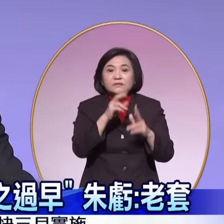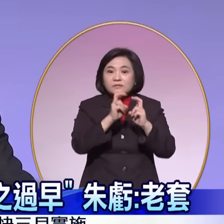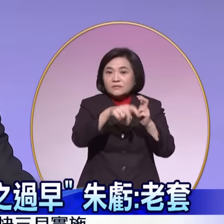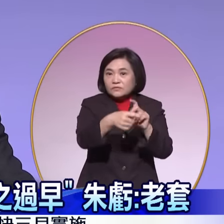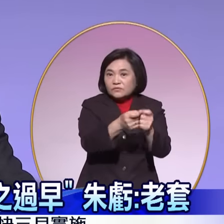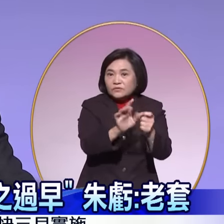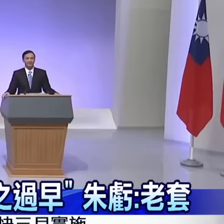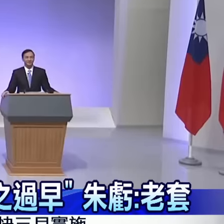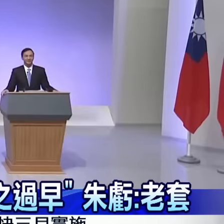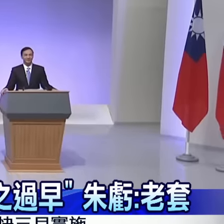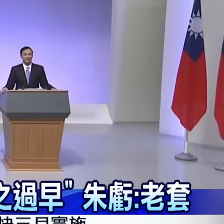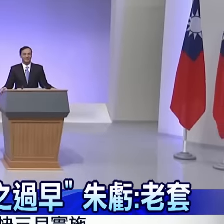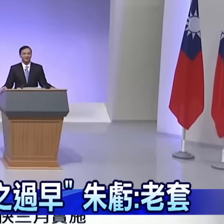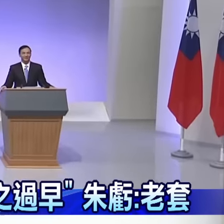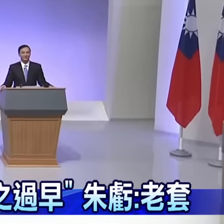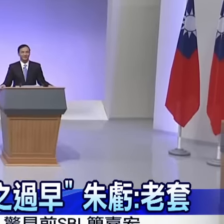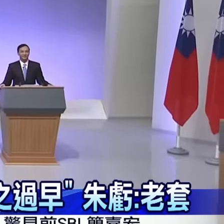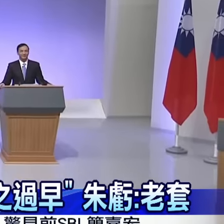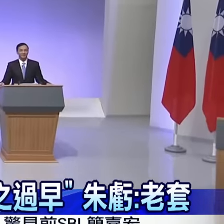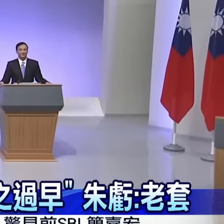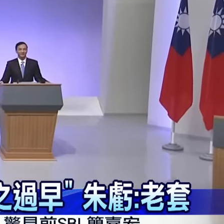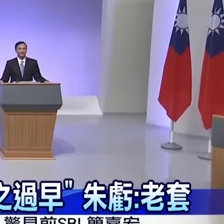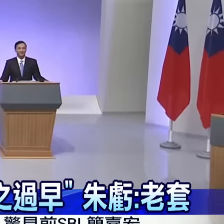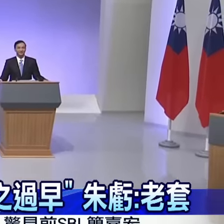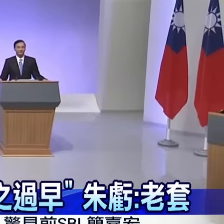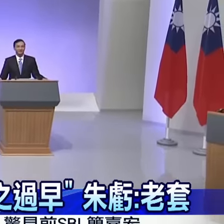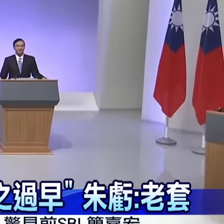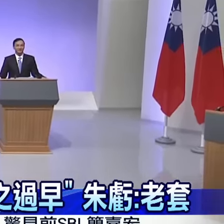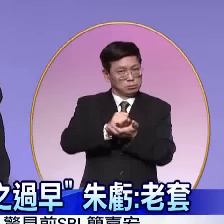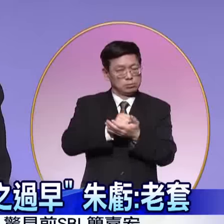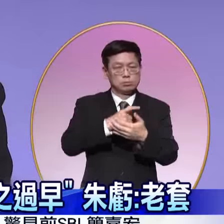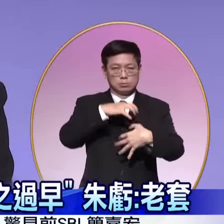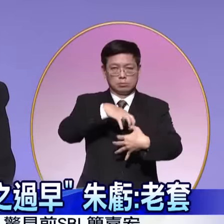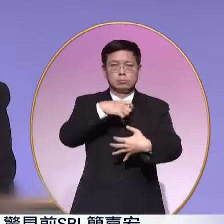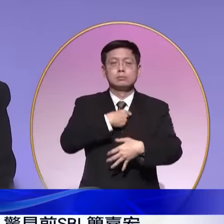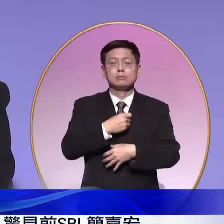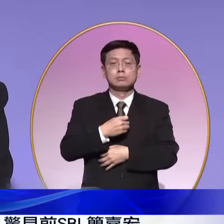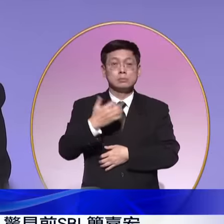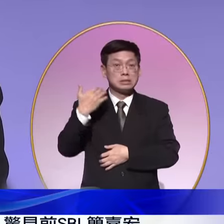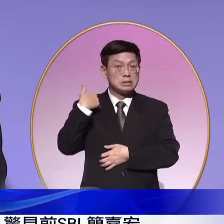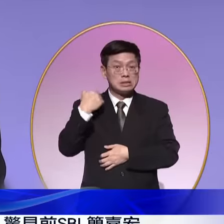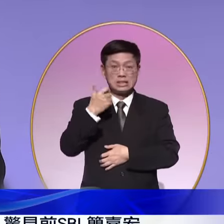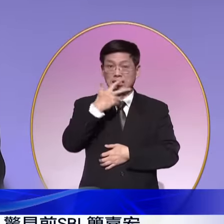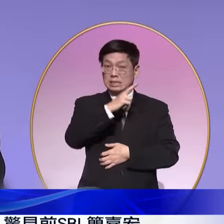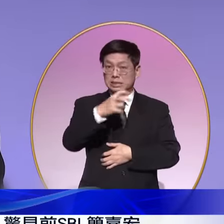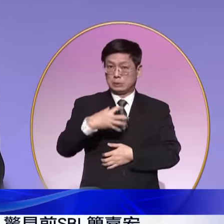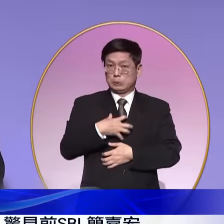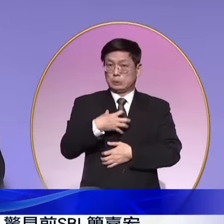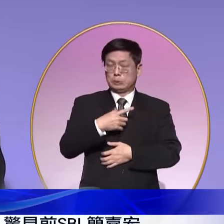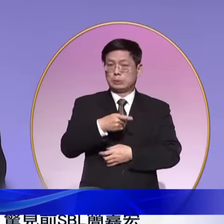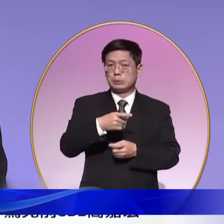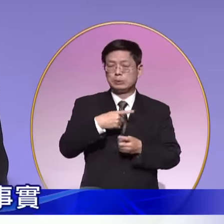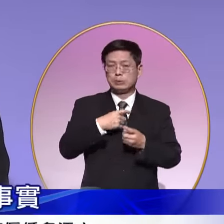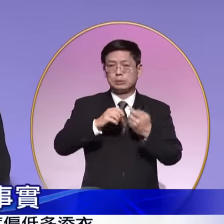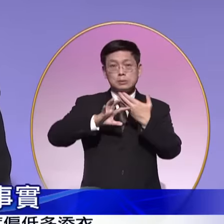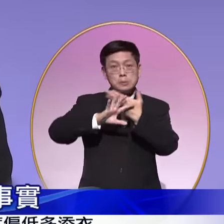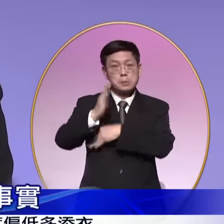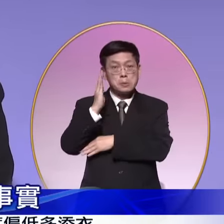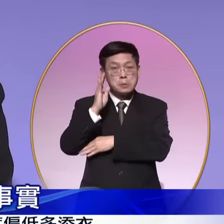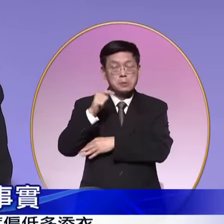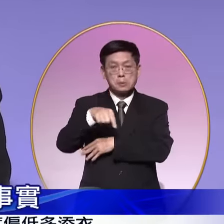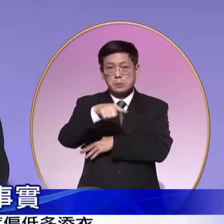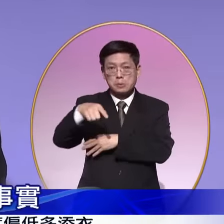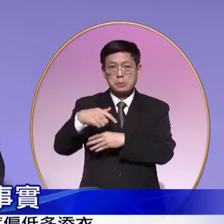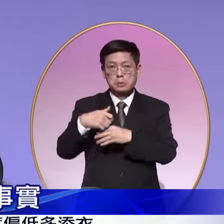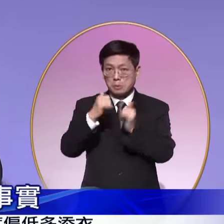双方连日交战始终无交集，蔡英文干脆另辟战场。 白色恐怖的时期，许多外省的族群被国民